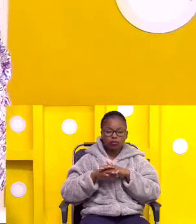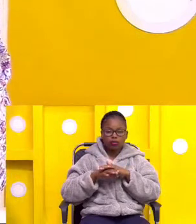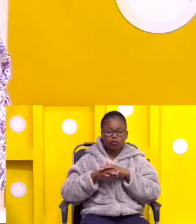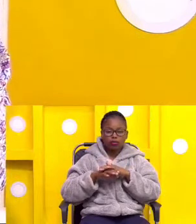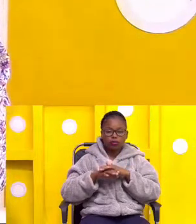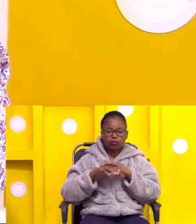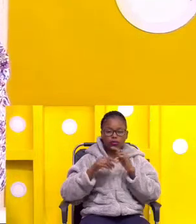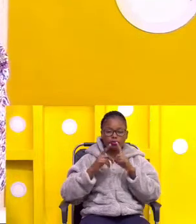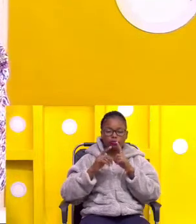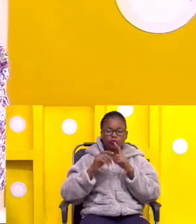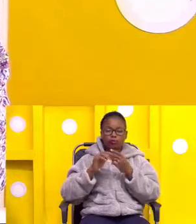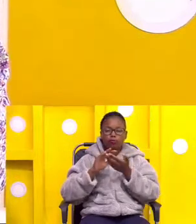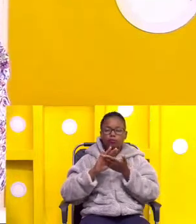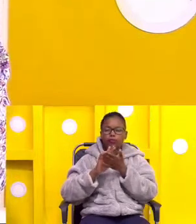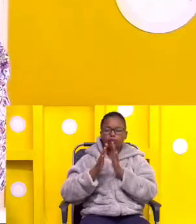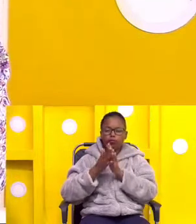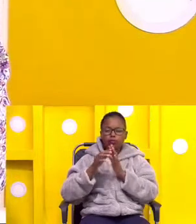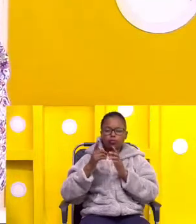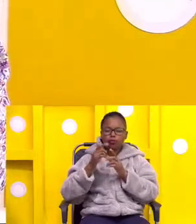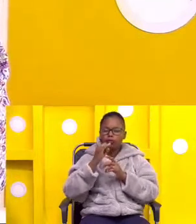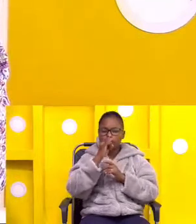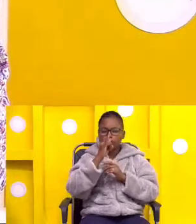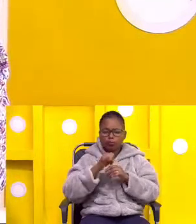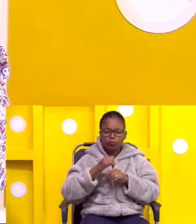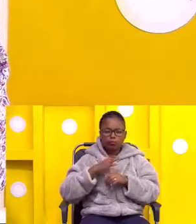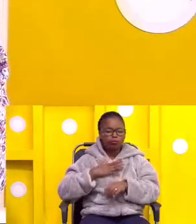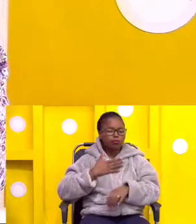nodi ya mitwite gai wakoa.